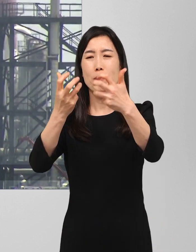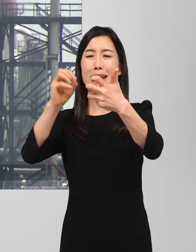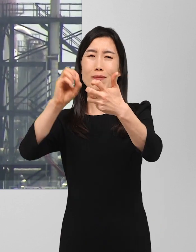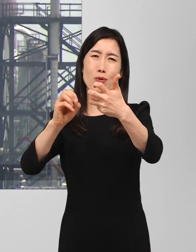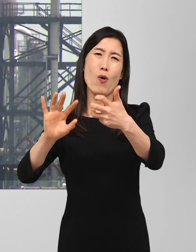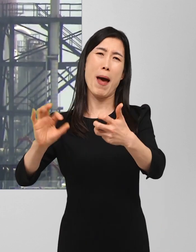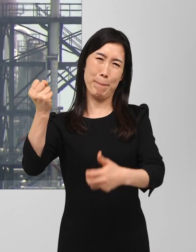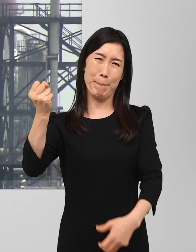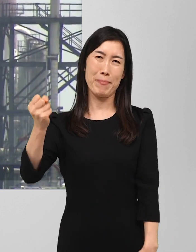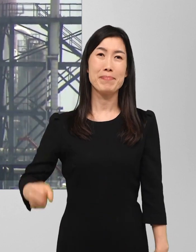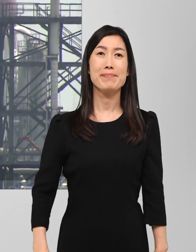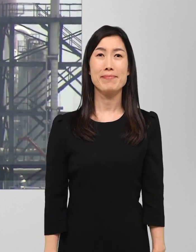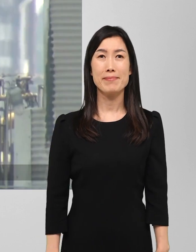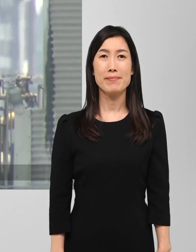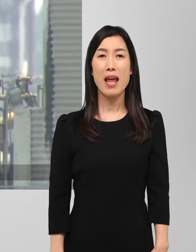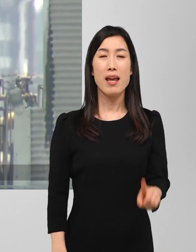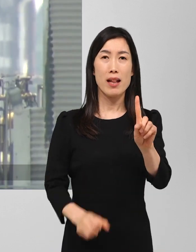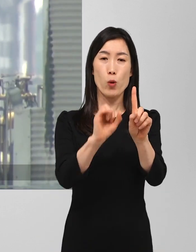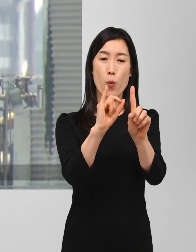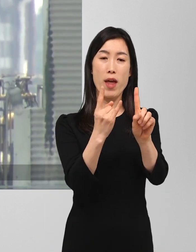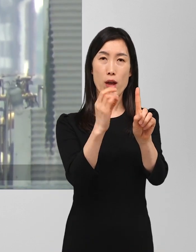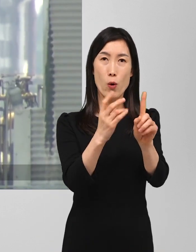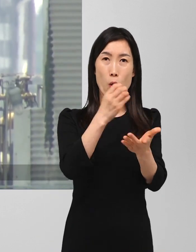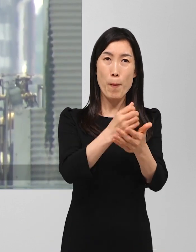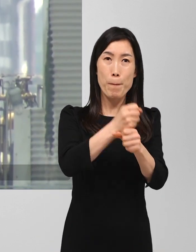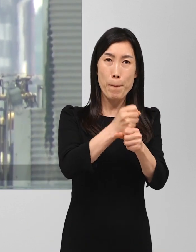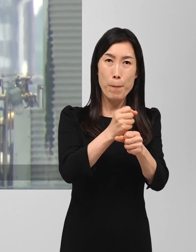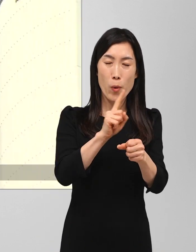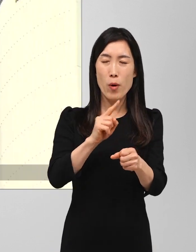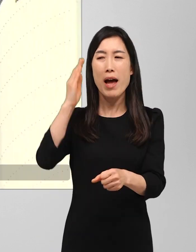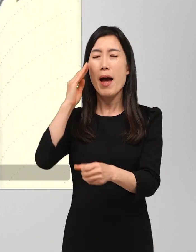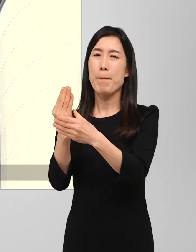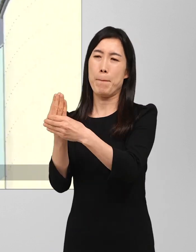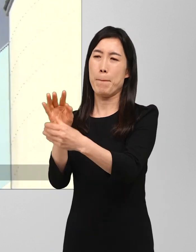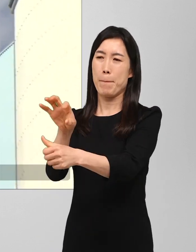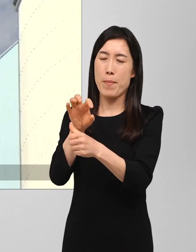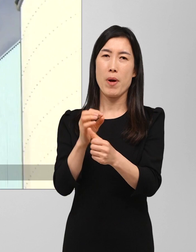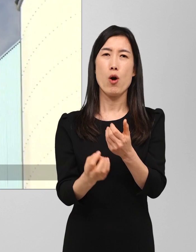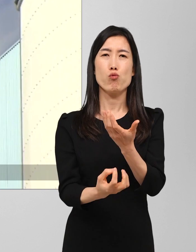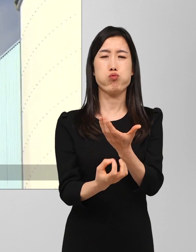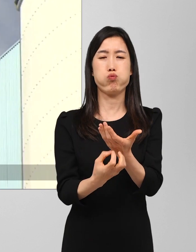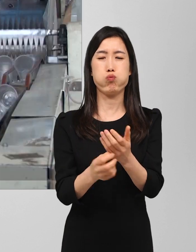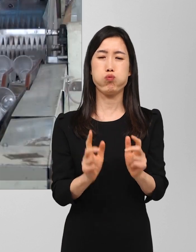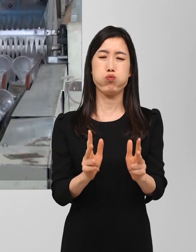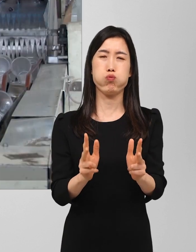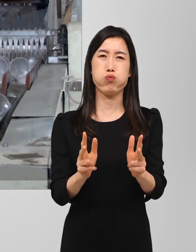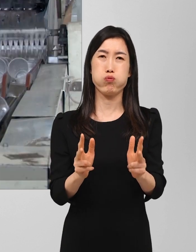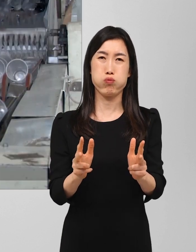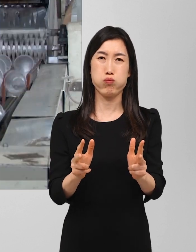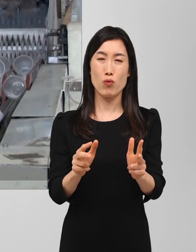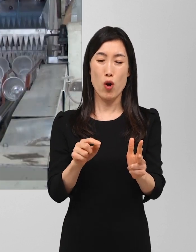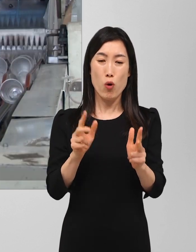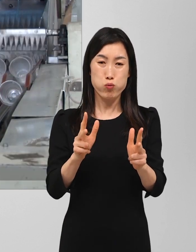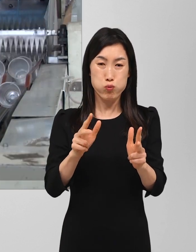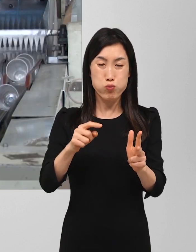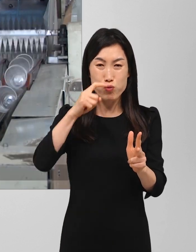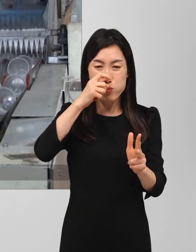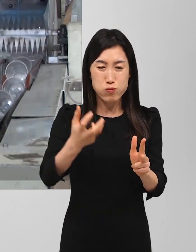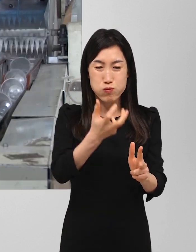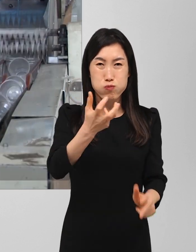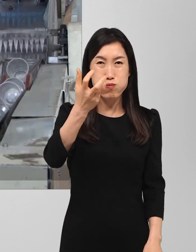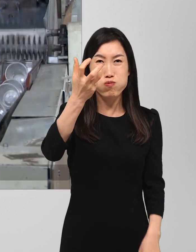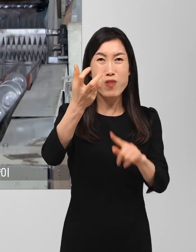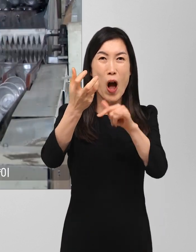과정에서 이산화탄소가 많이 발생하게 되면서 기후변화의 가능성을 높이고 있는 거죠. 환경부에 따르면